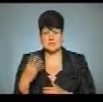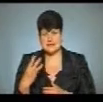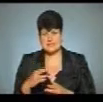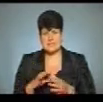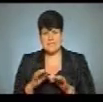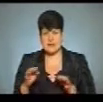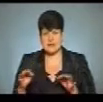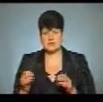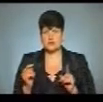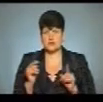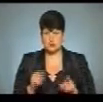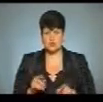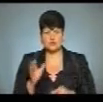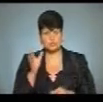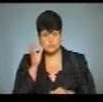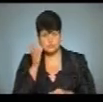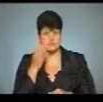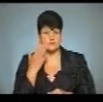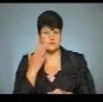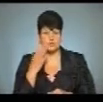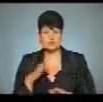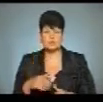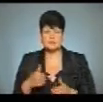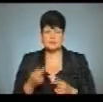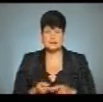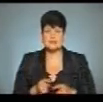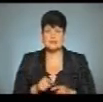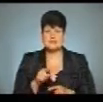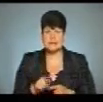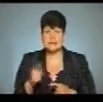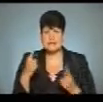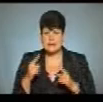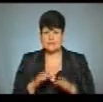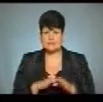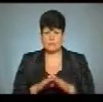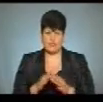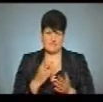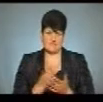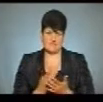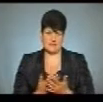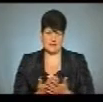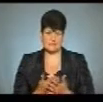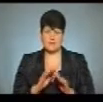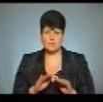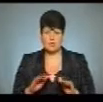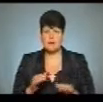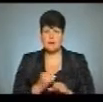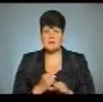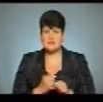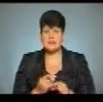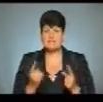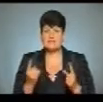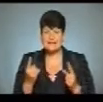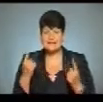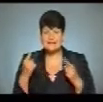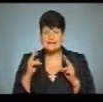речень для того, щоб слухалося і для того, щоб дати цій казці повний вигляд. Бо діти працювати на великі казки